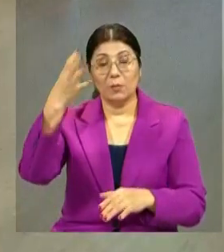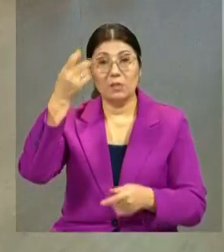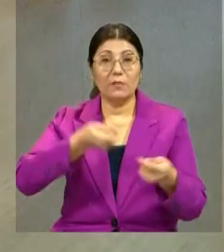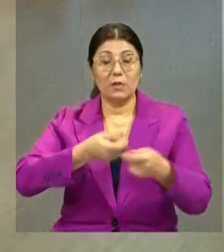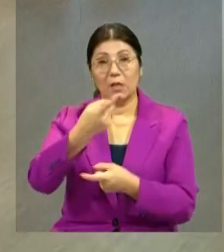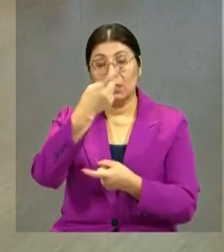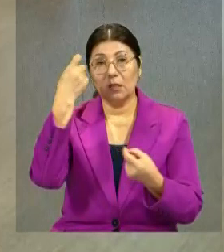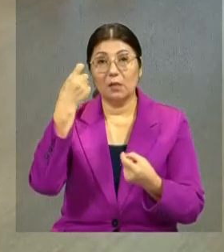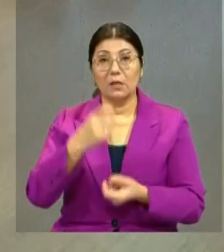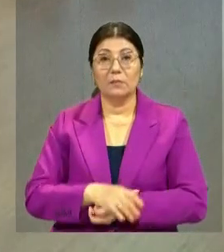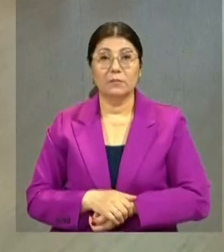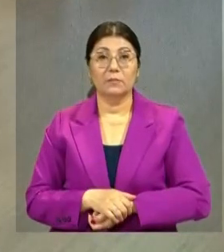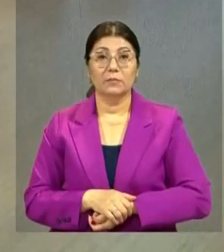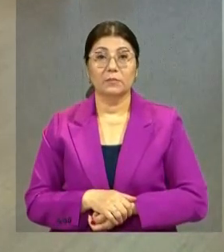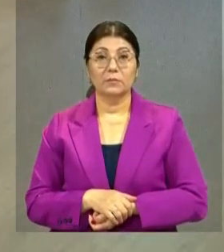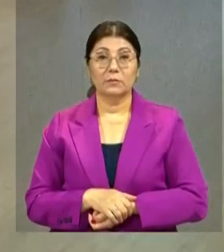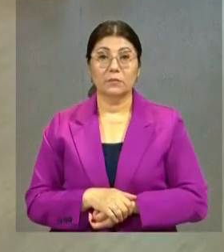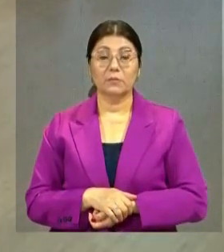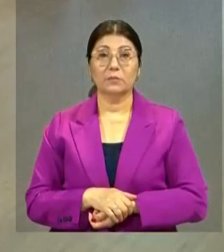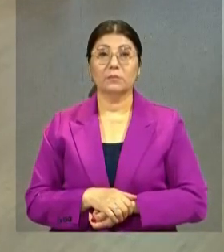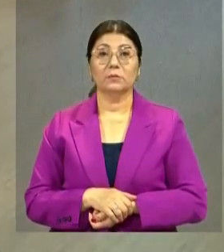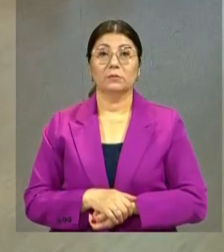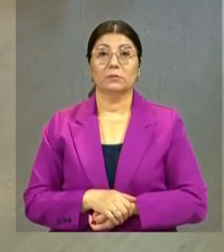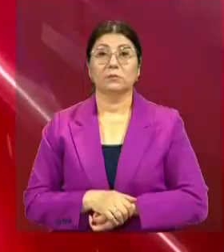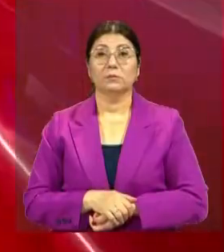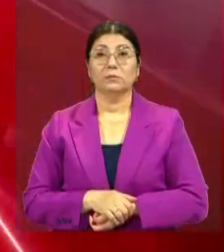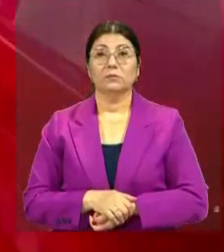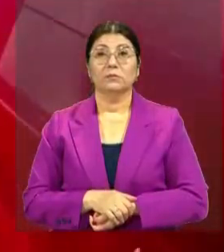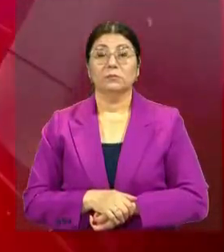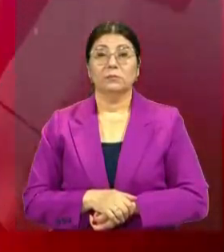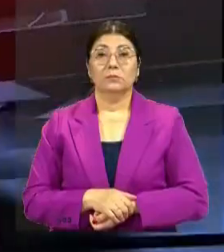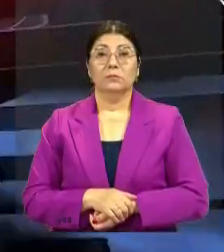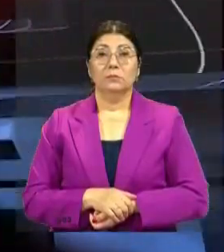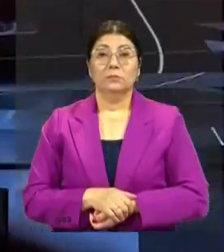Айжан Ерланқызы, Райгүл Еншібай, Азамат Сауханов, апта тынысы.